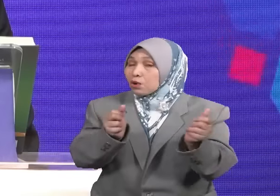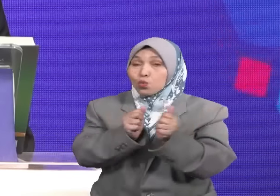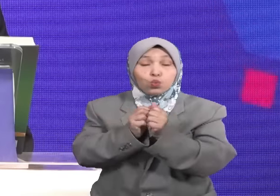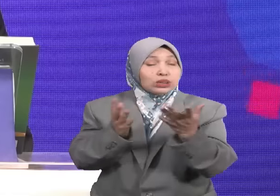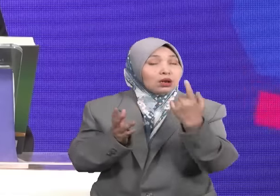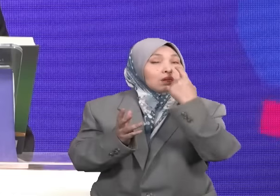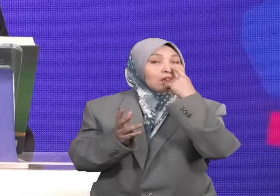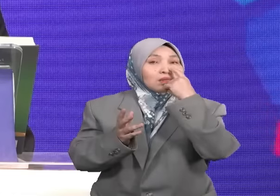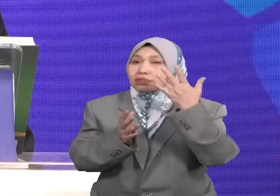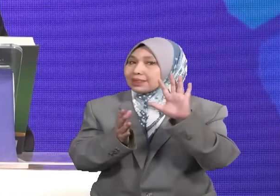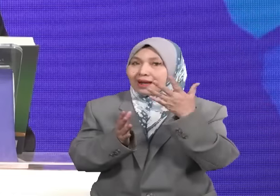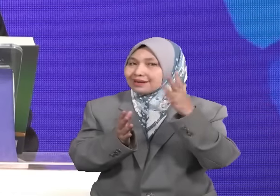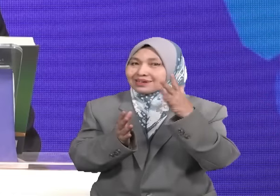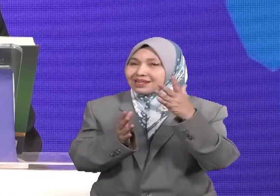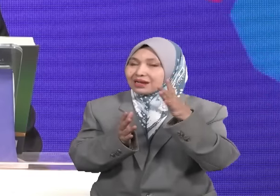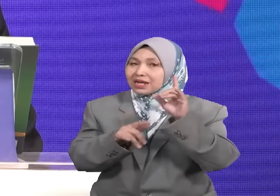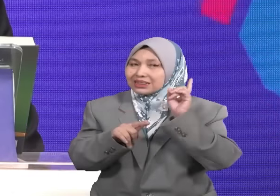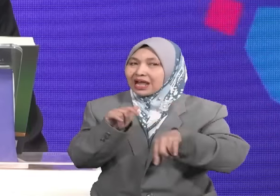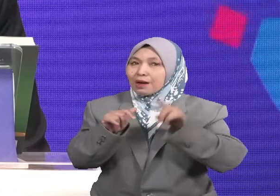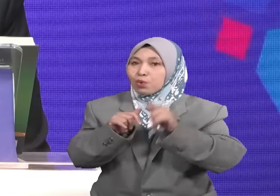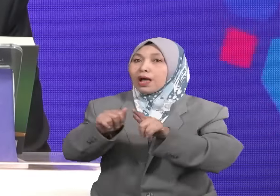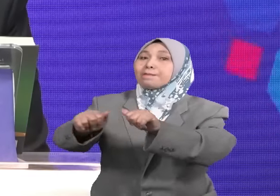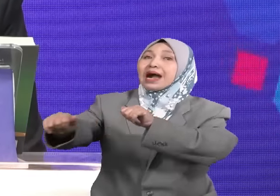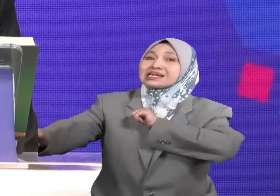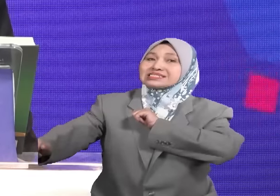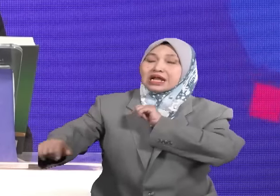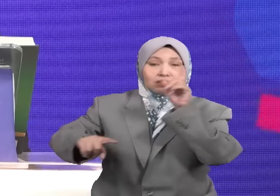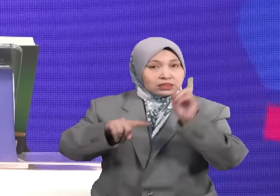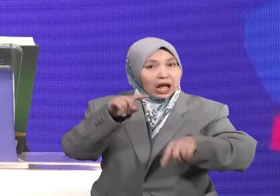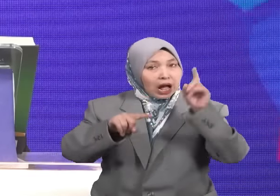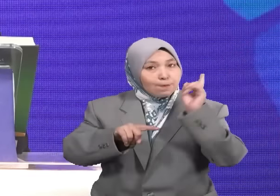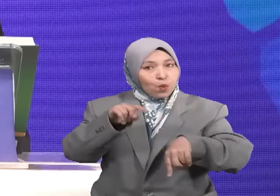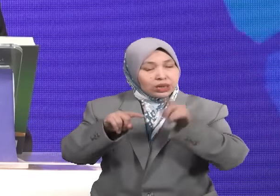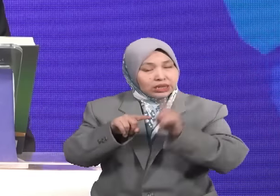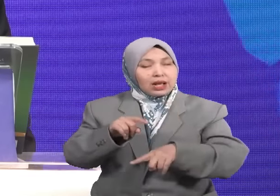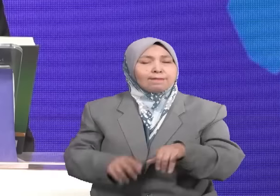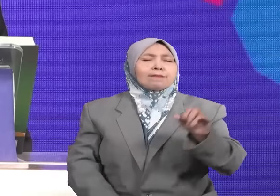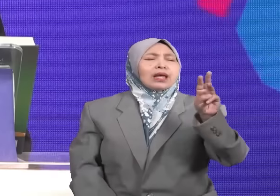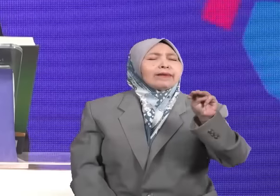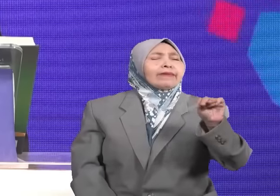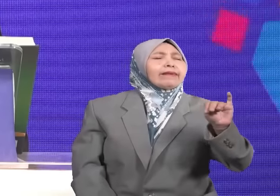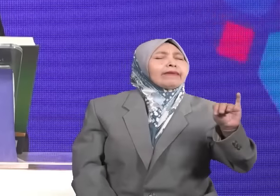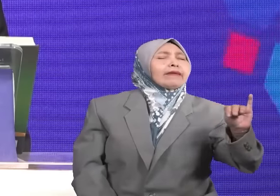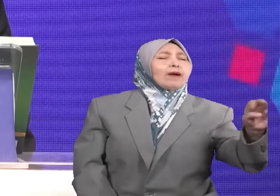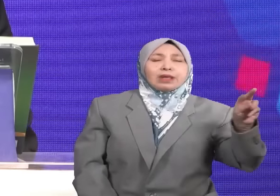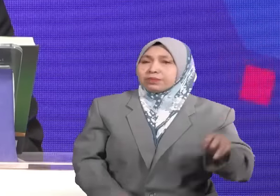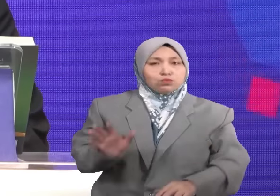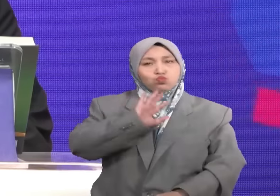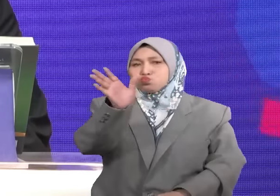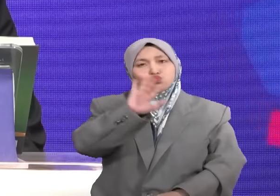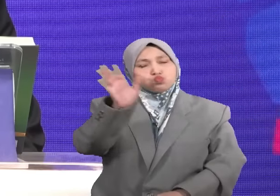lah, di sini tidak boleh dengung, tidak boleh dipanjangkan dengung, tak boleh min tak boleh. Dia